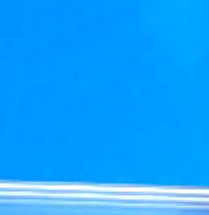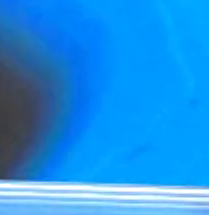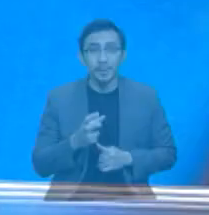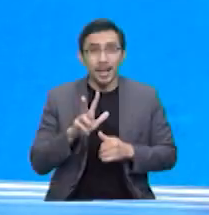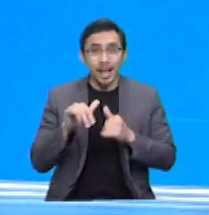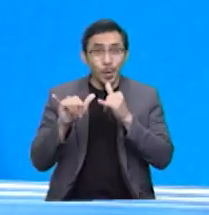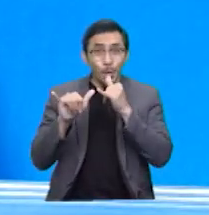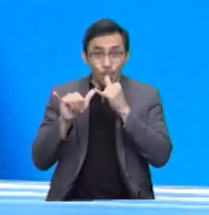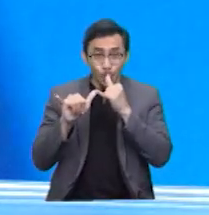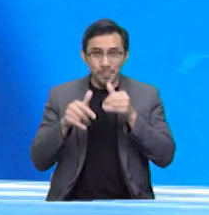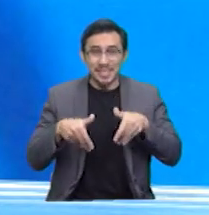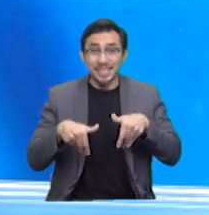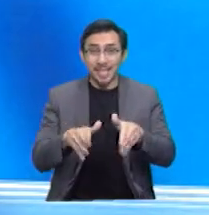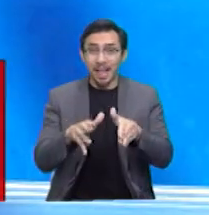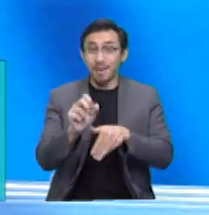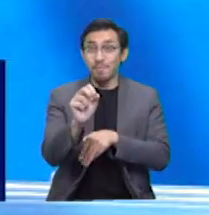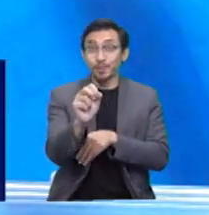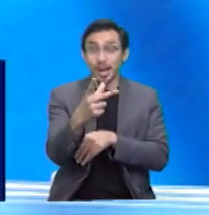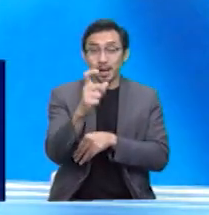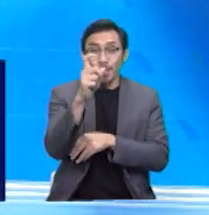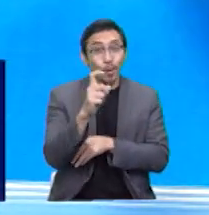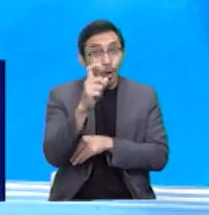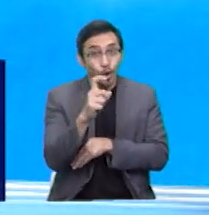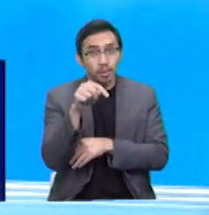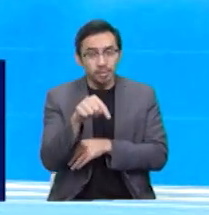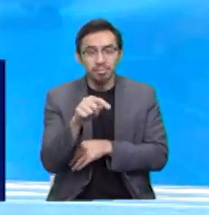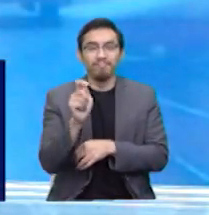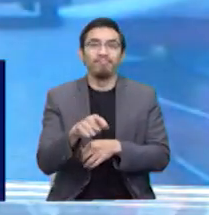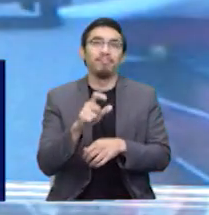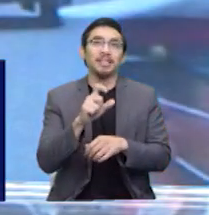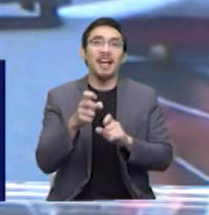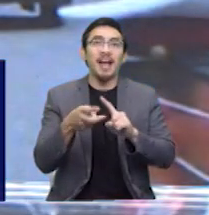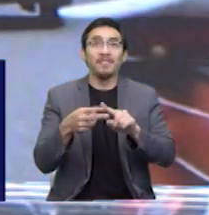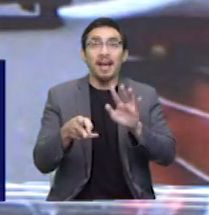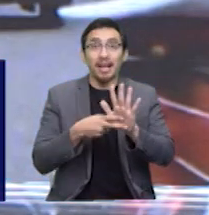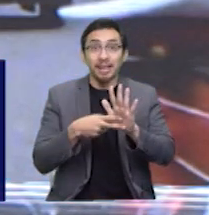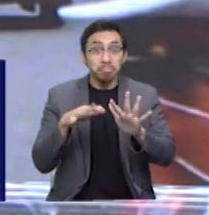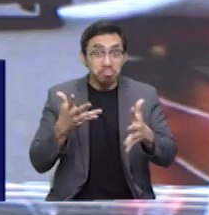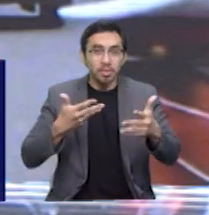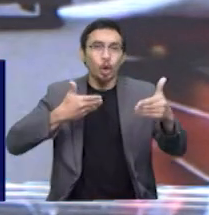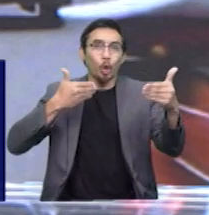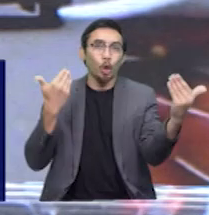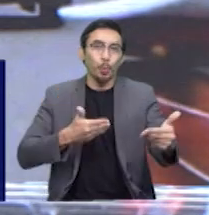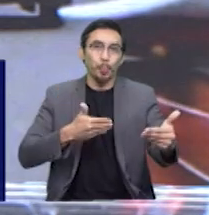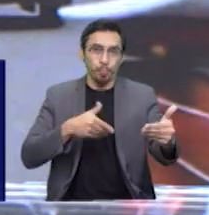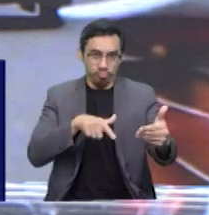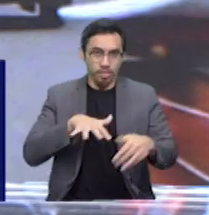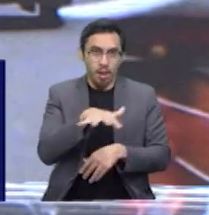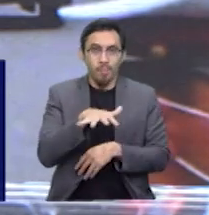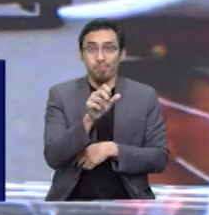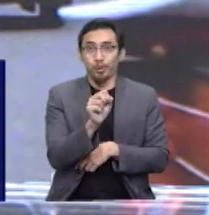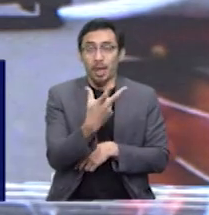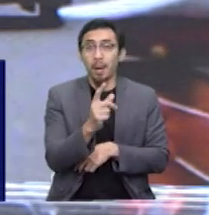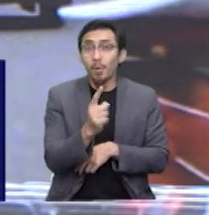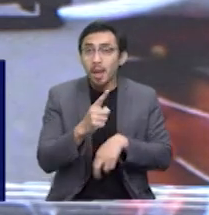Pemirsa, jelang tahun baru, jalur menuju kawasan Puncak Bogor, Jawa Barat diberlakukan Car Free Night, yaitu menutup jalur ke kawasan